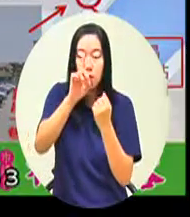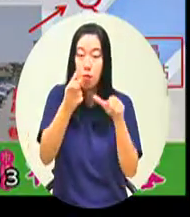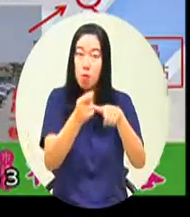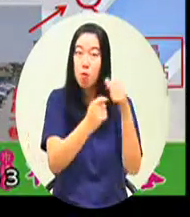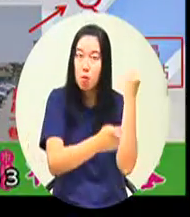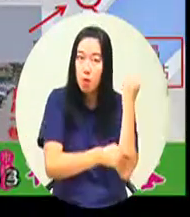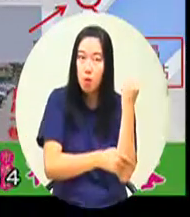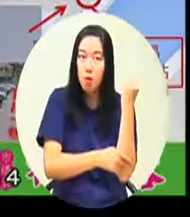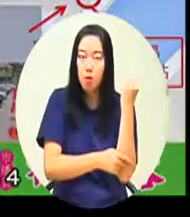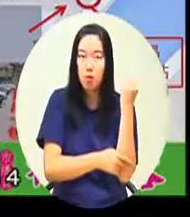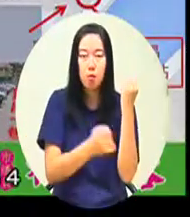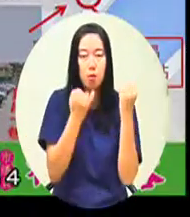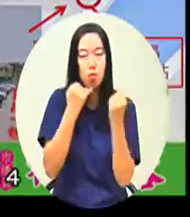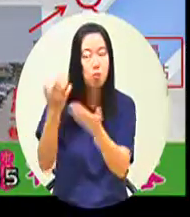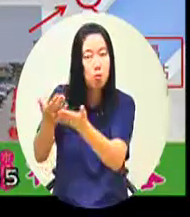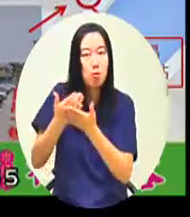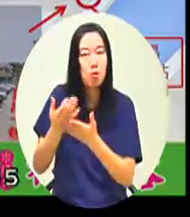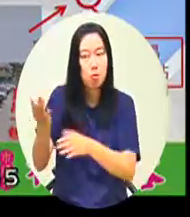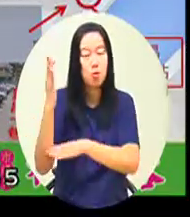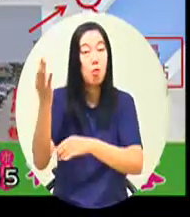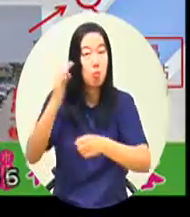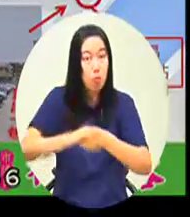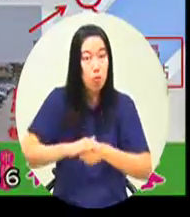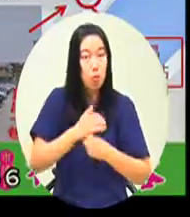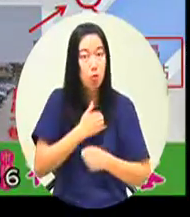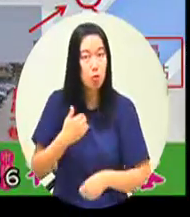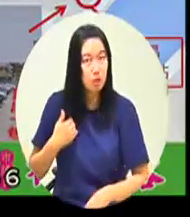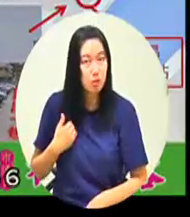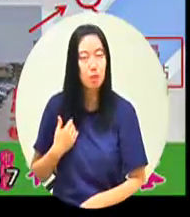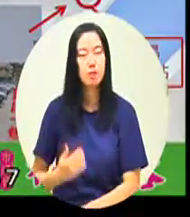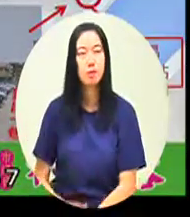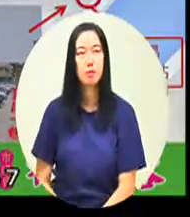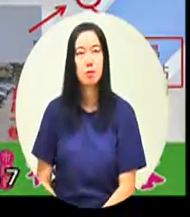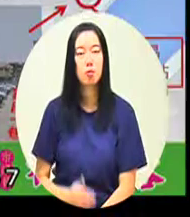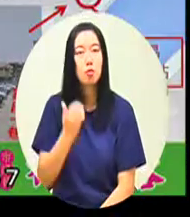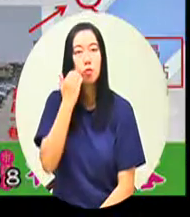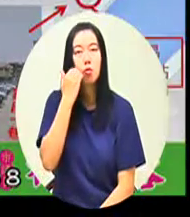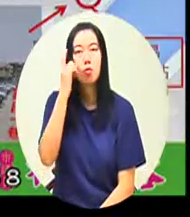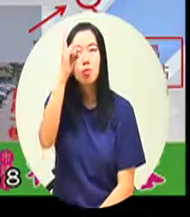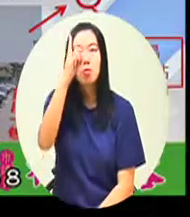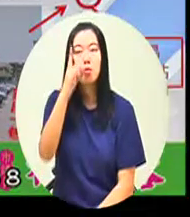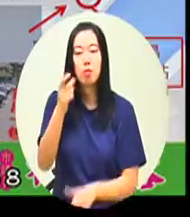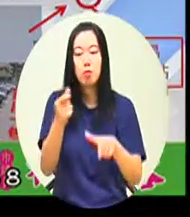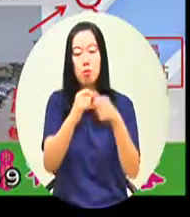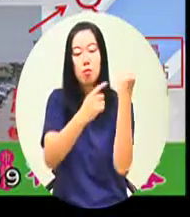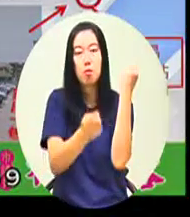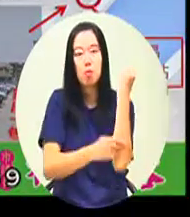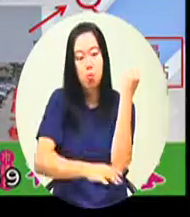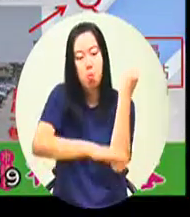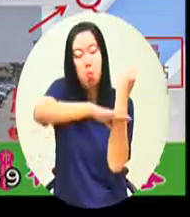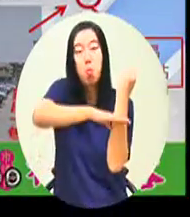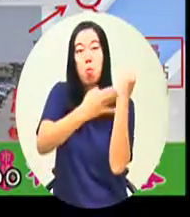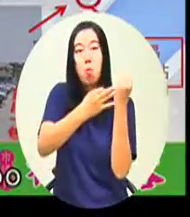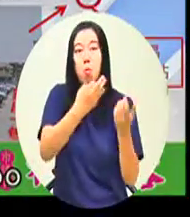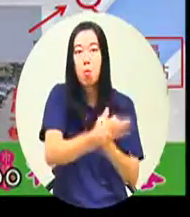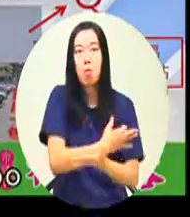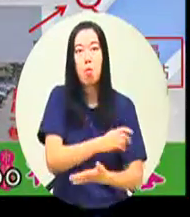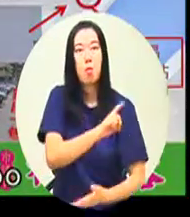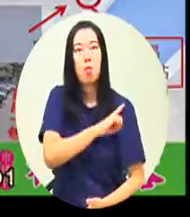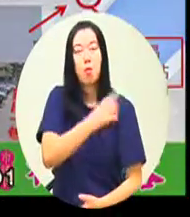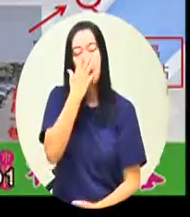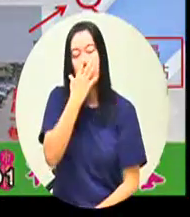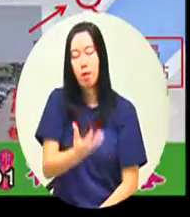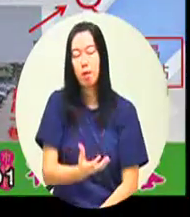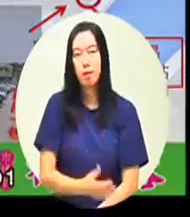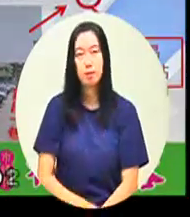上才能得到补助啦，那你没一尺以上你就是自己孤孤晒嘛